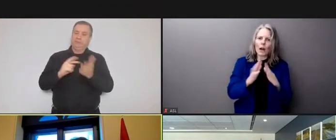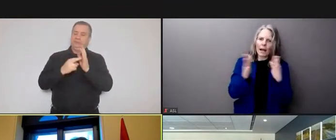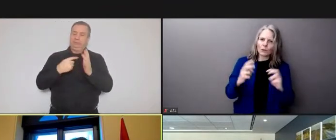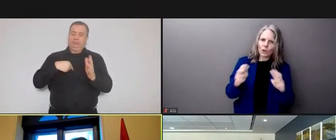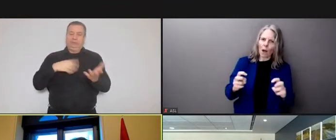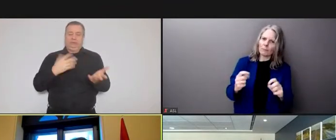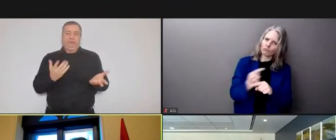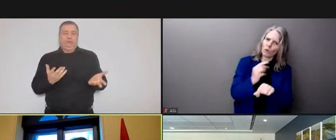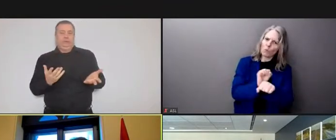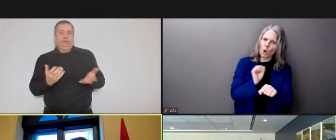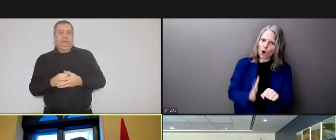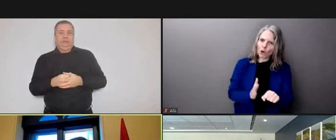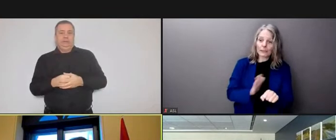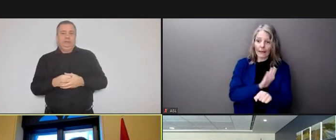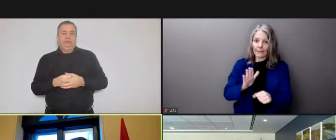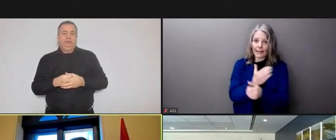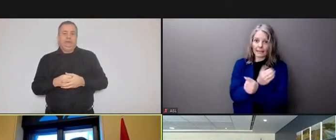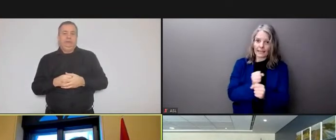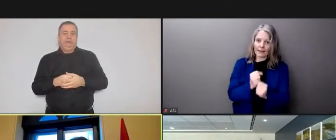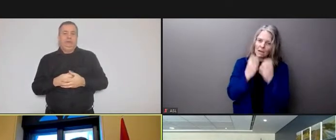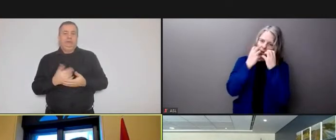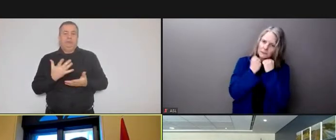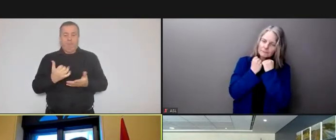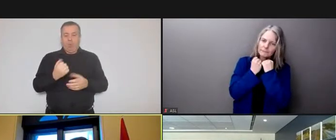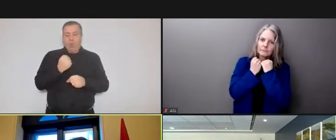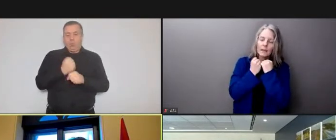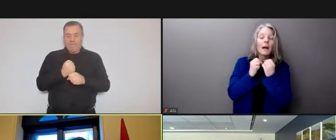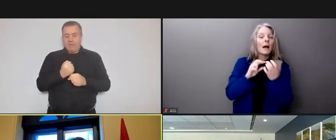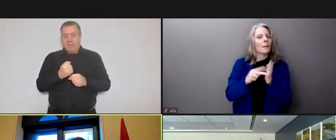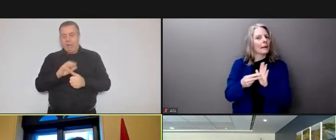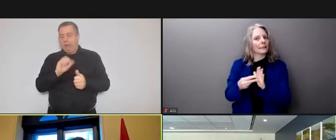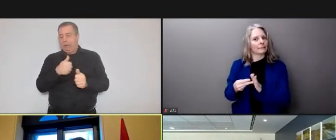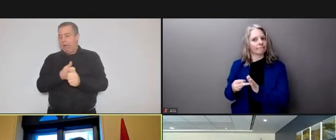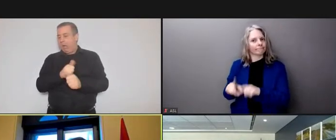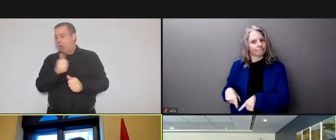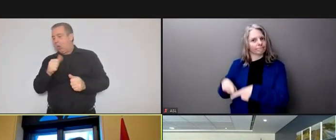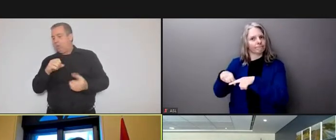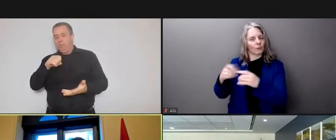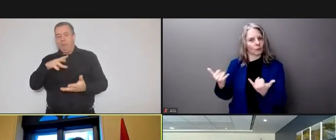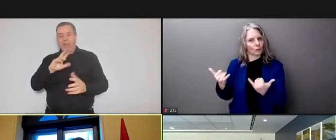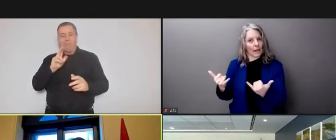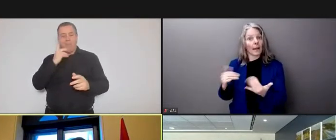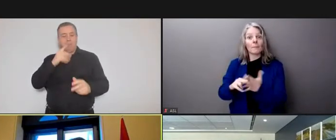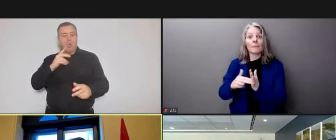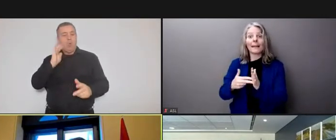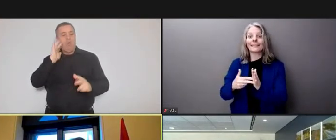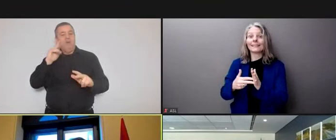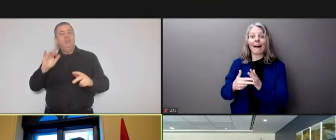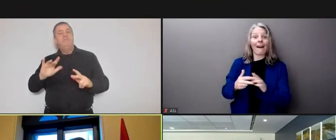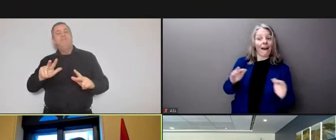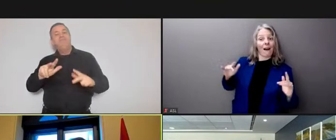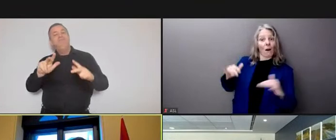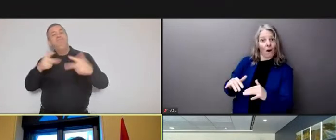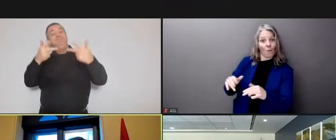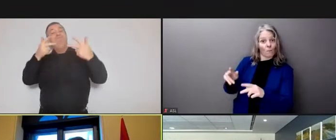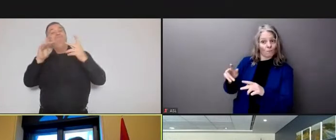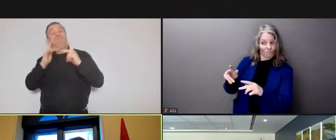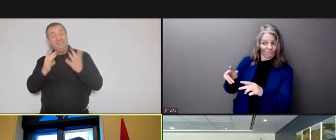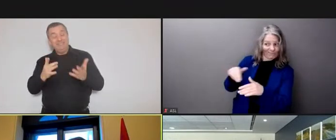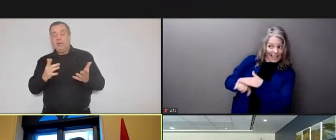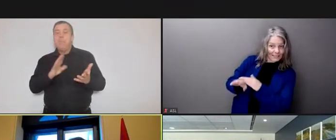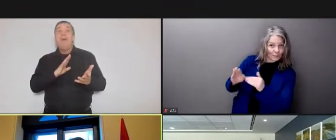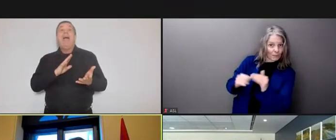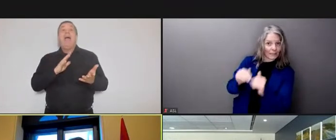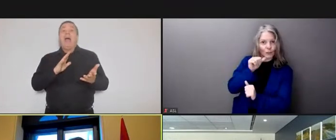nous de de travaillant ici virtuellement mais malheureusement on a besoin des personnes en